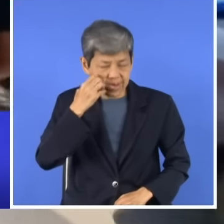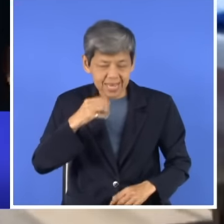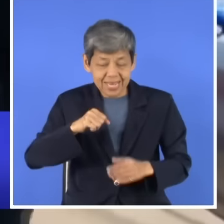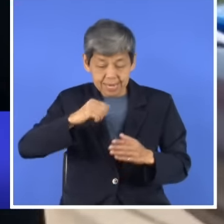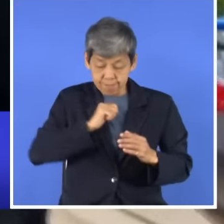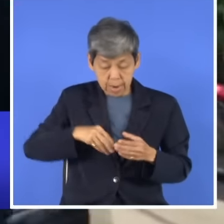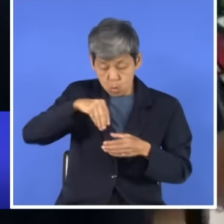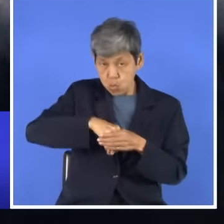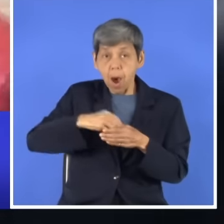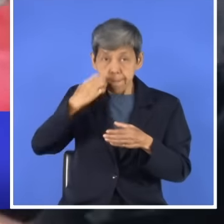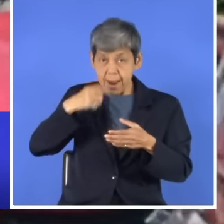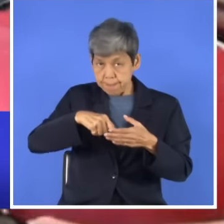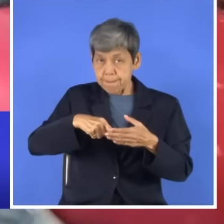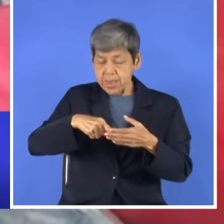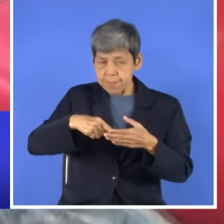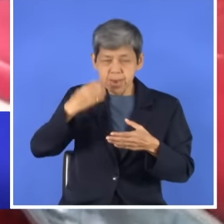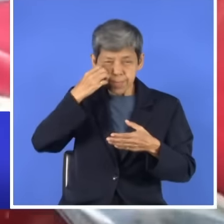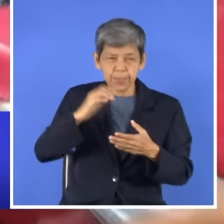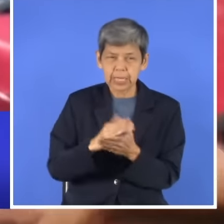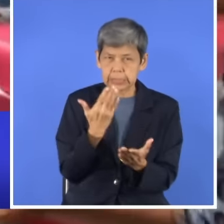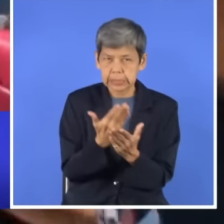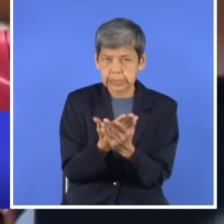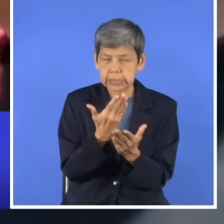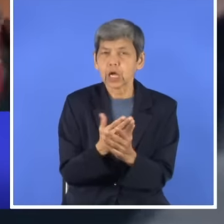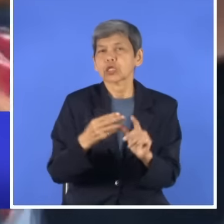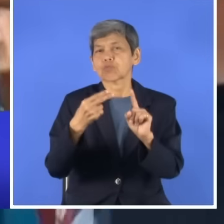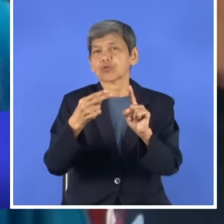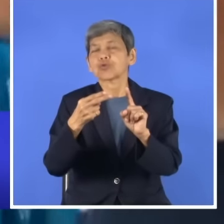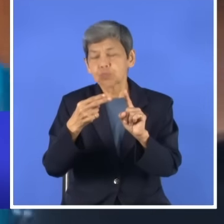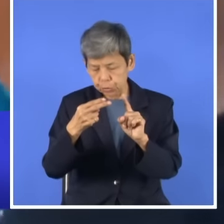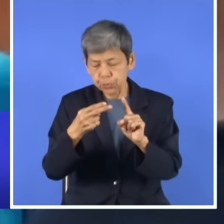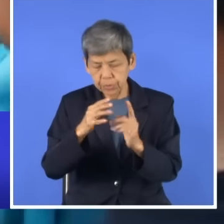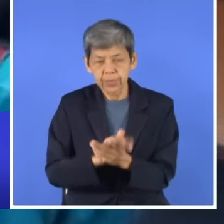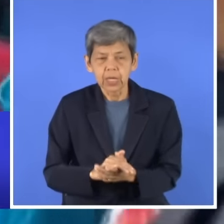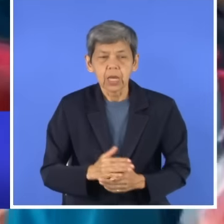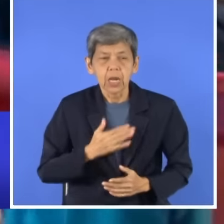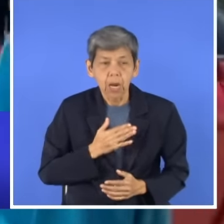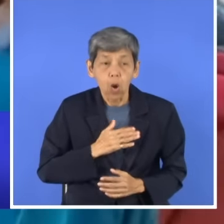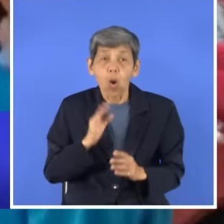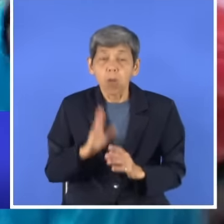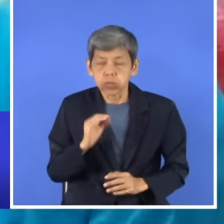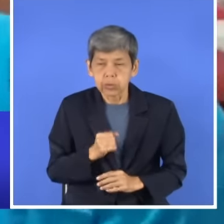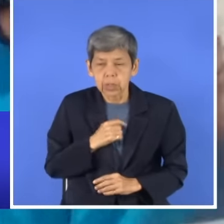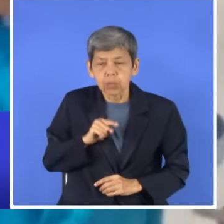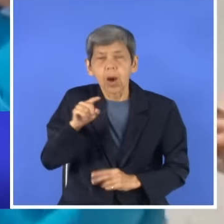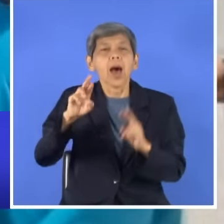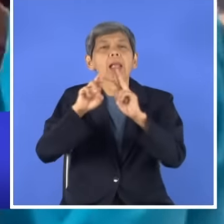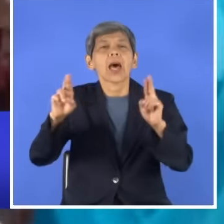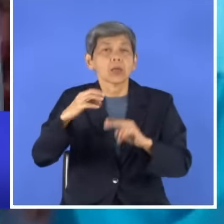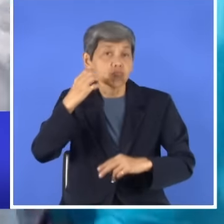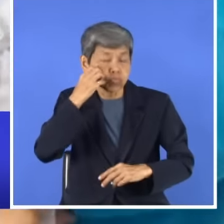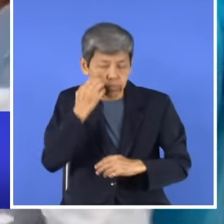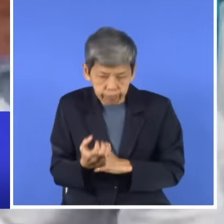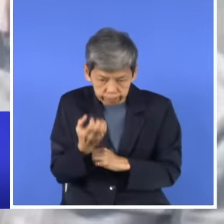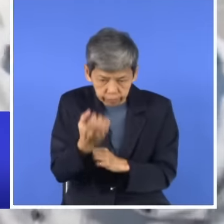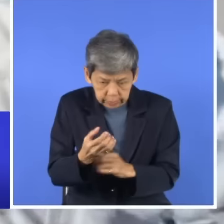านี่นะฮะมีโทรศัพท์อยู่หนึ่งเครื่องแล้วก็มีเงินสดอยู่หนึ่งหมื่นบาทว่าอย่างนั้นซึ่งขณะนั้นผู้ก่อเหตุได้เดินทางไปที่ร้านขายโทรศัพท์เพื่อจะ